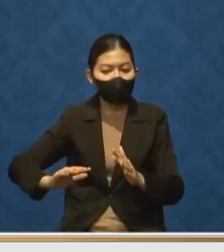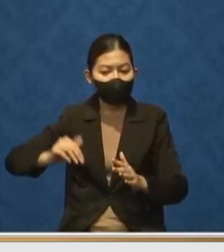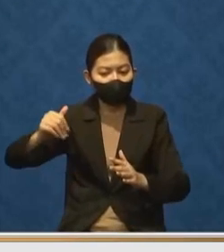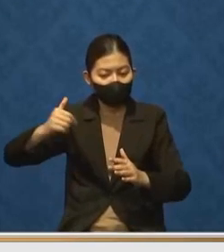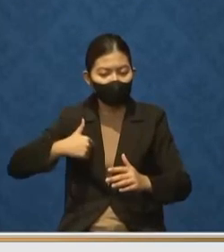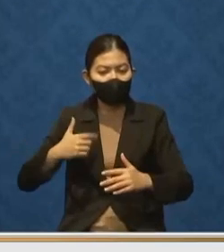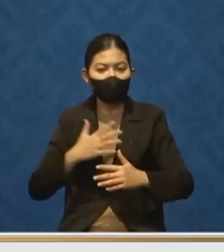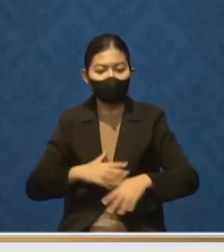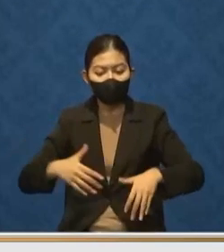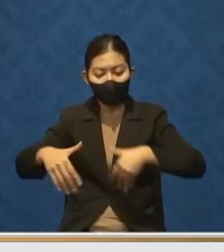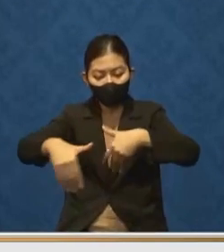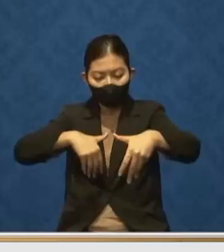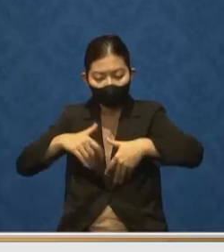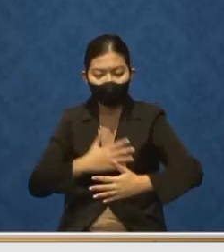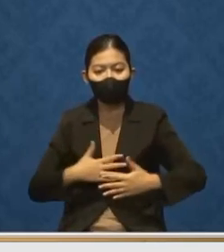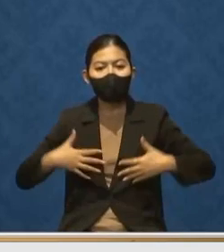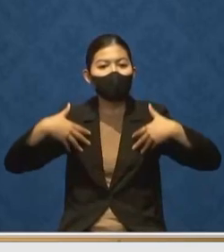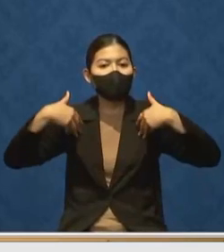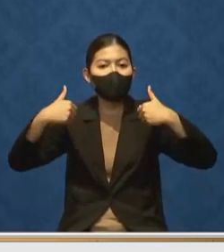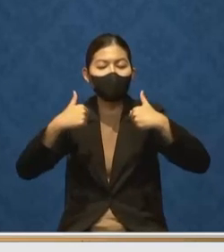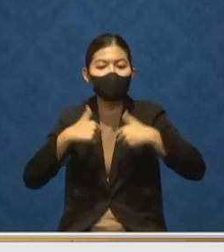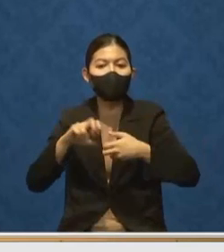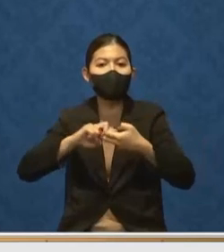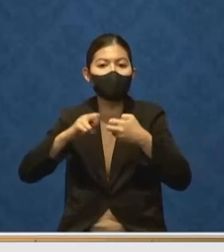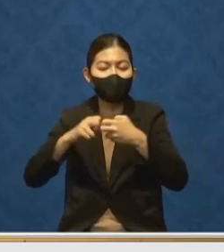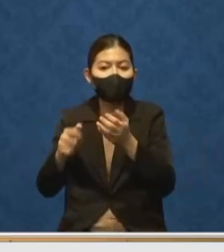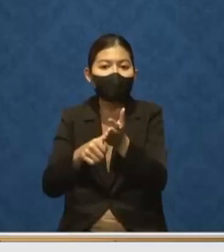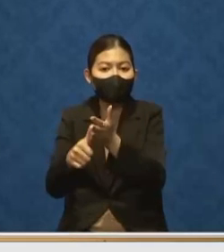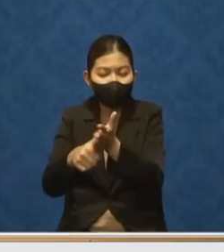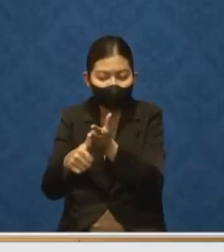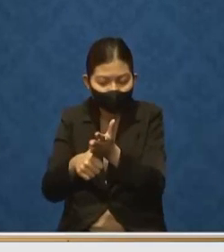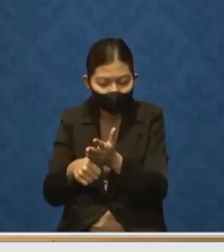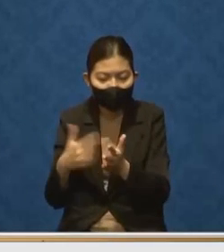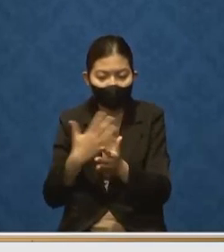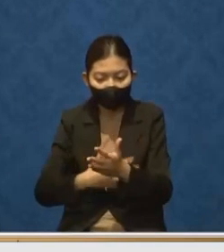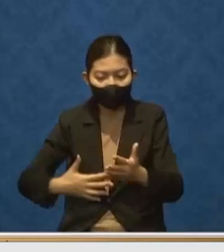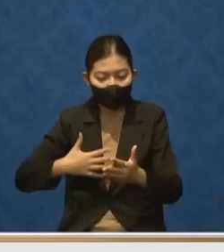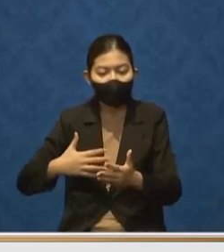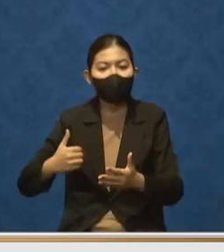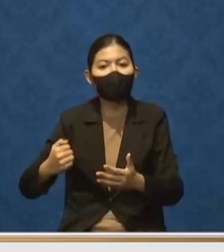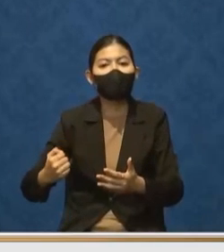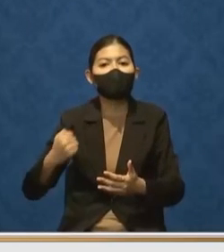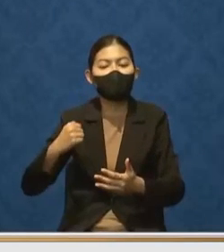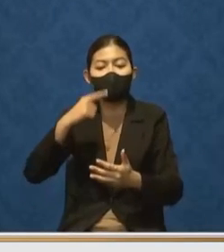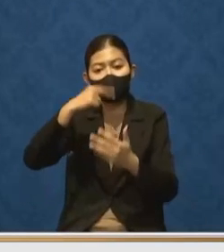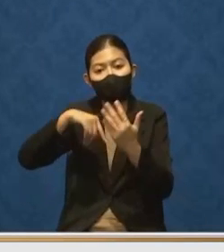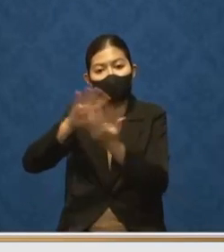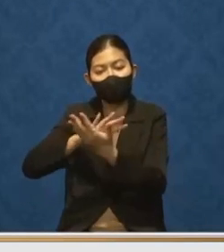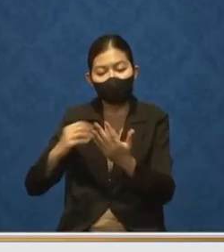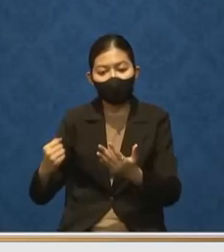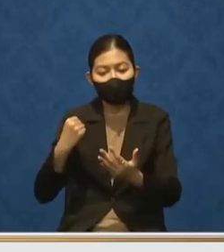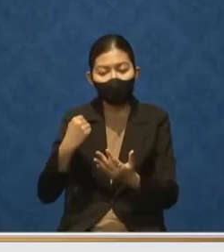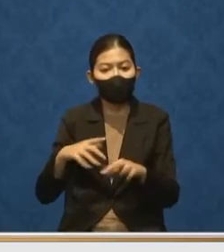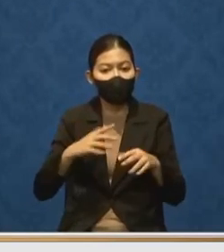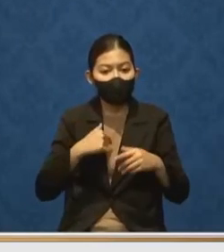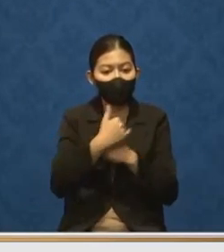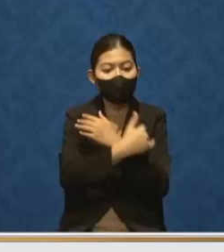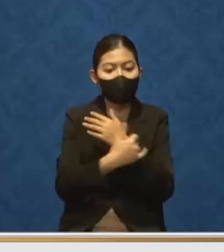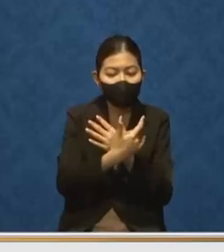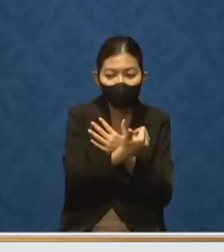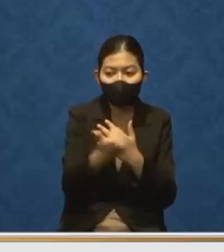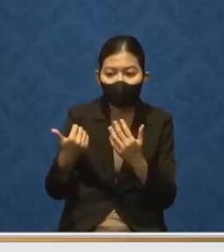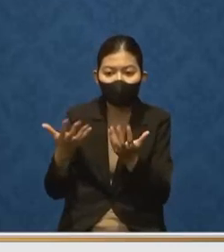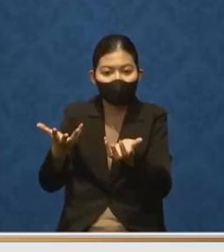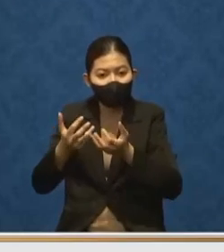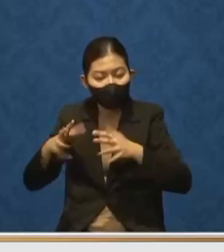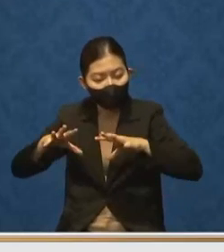อมในการป้องกันและแก้ไขปัญหาความมั่นคงของประเทศและได้รับการยอมรับจากประชาคมระหว่างประเ